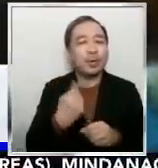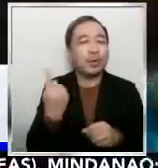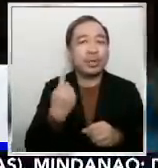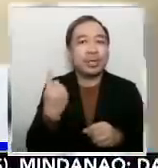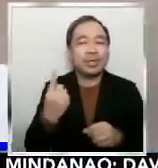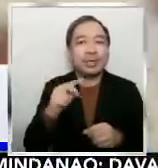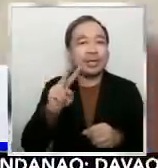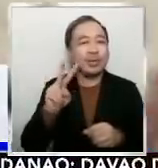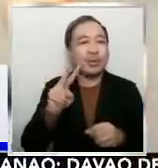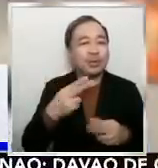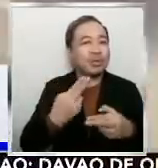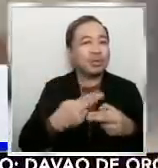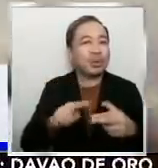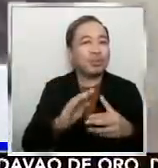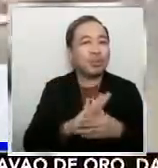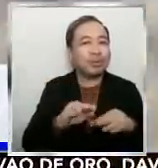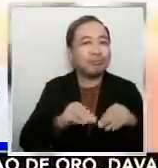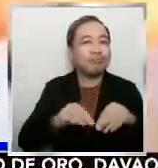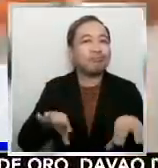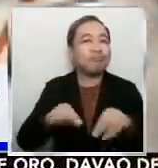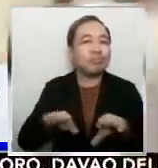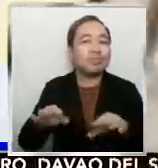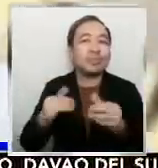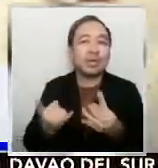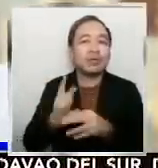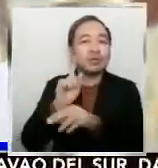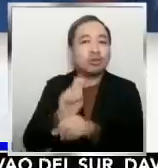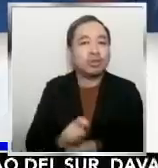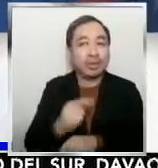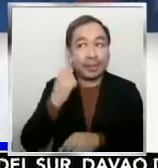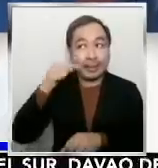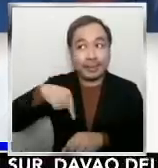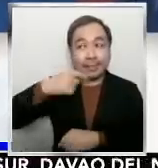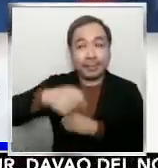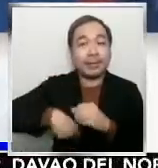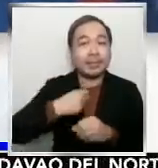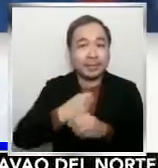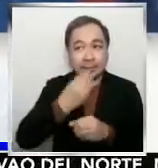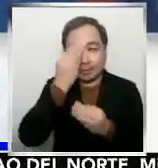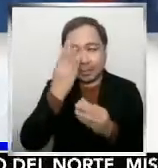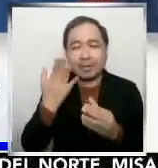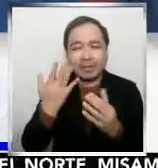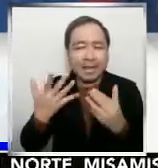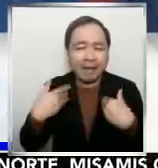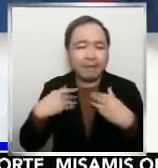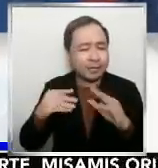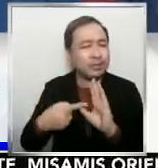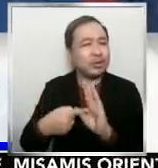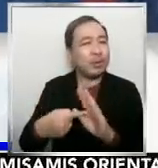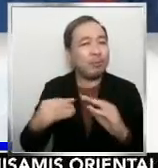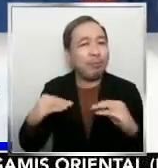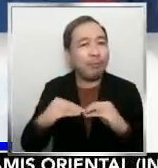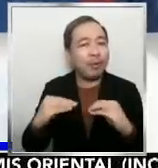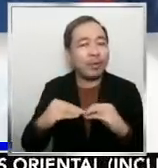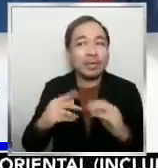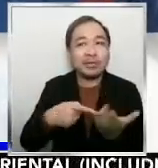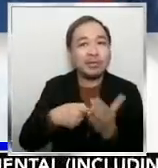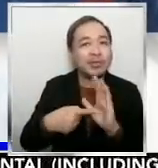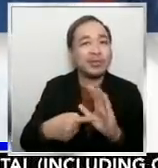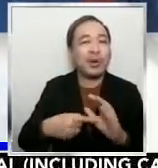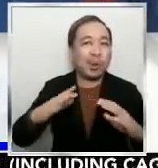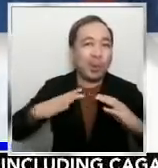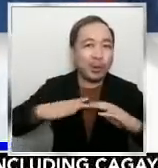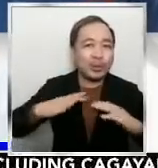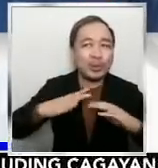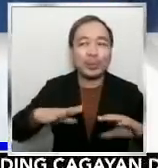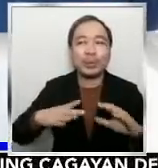naging tradition na. This year, I told production, let's get them more. Finally, they'll get to see the costumes, the characters, may mga